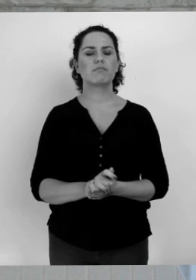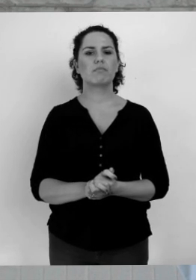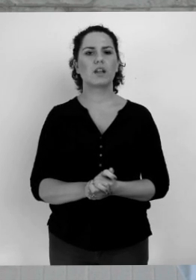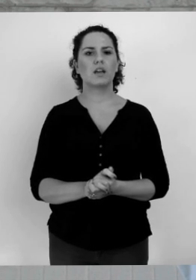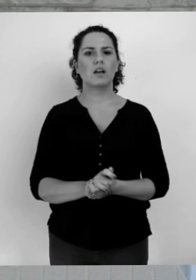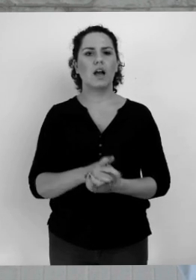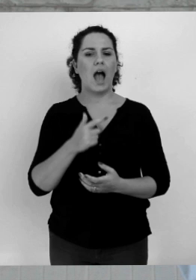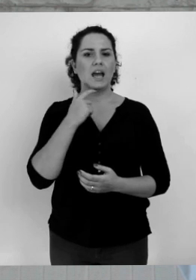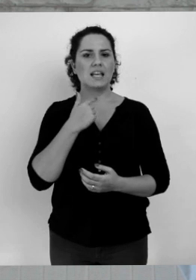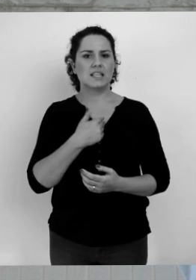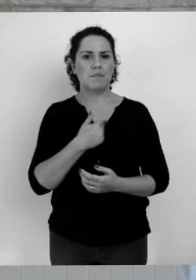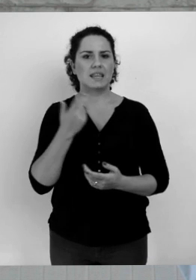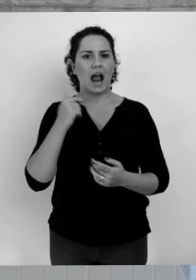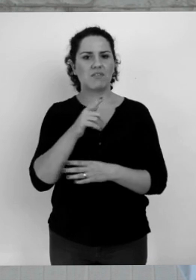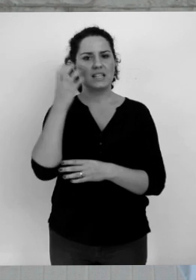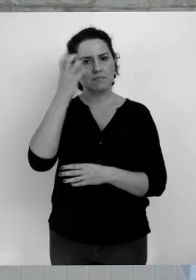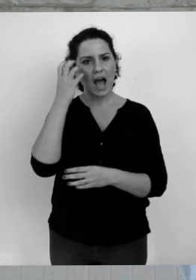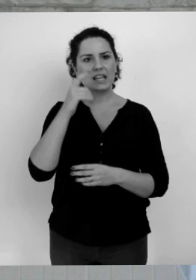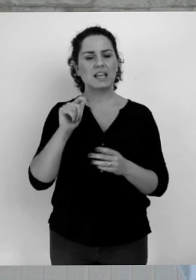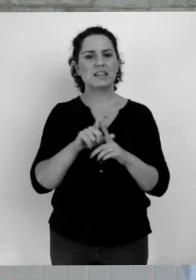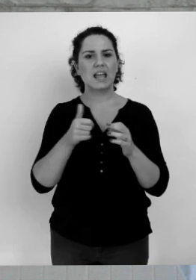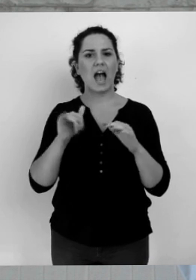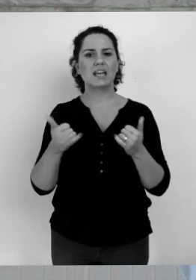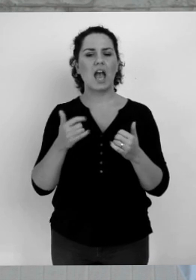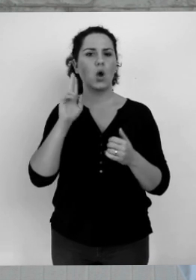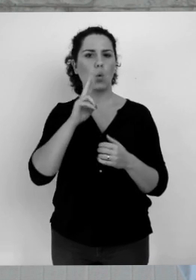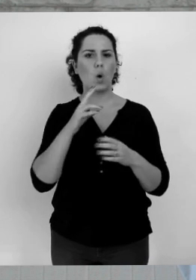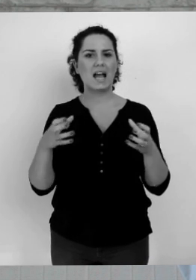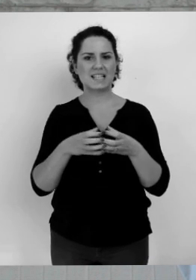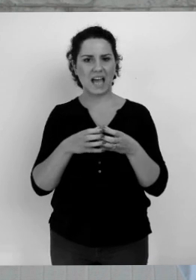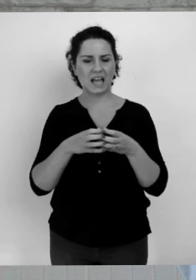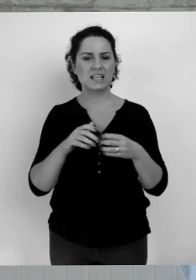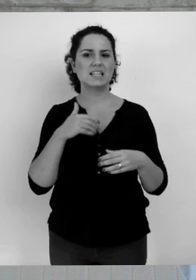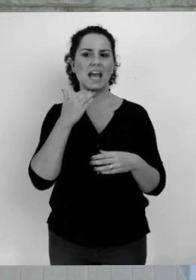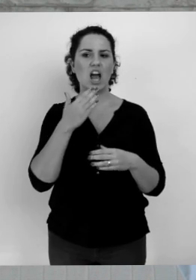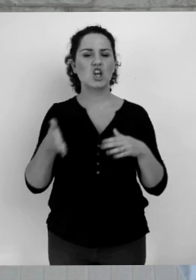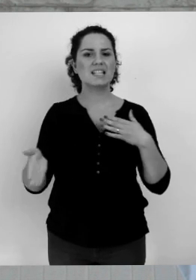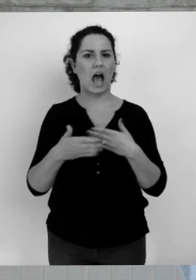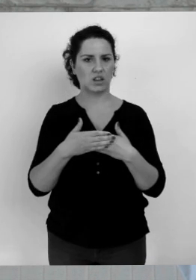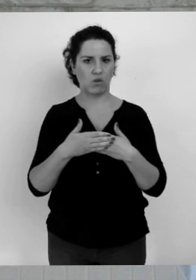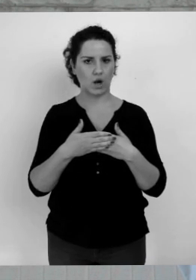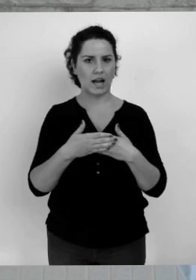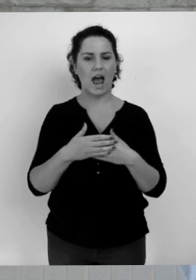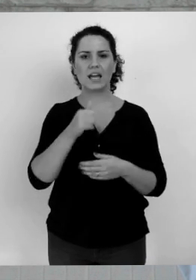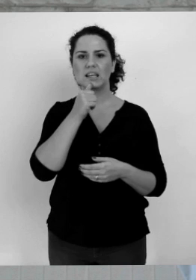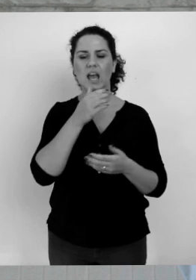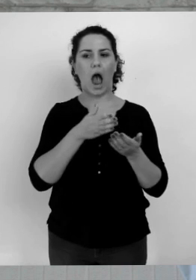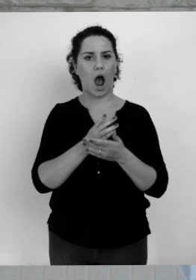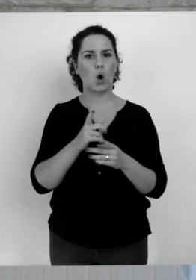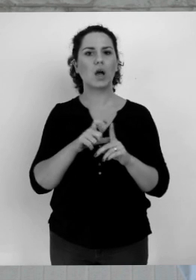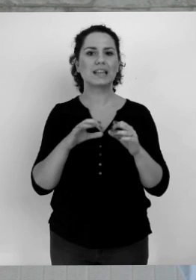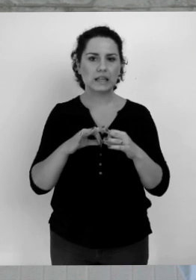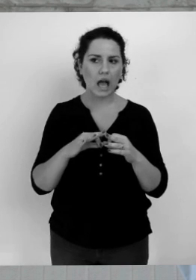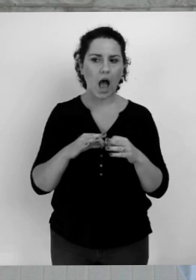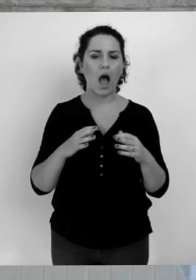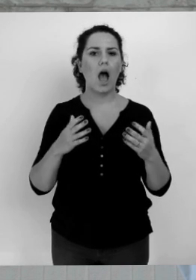Recite mi, da li vi smatrate da je gluha zajednica inače zatvorena? I ako da,